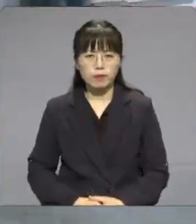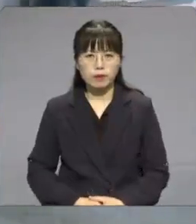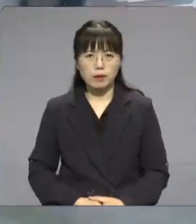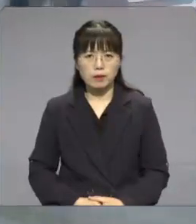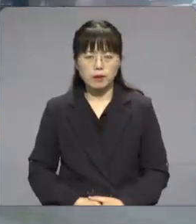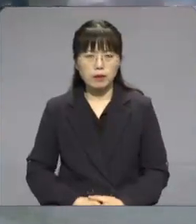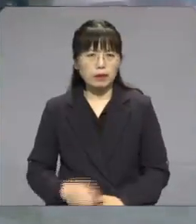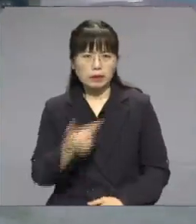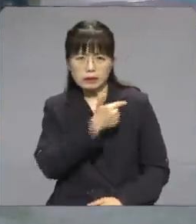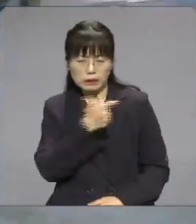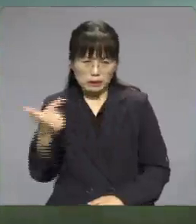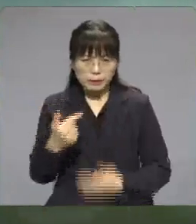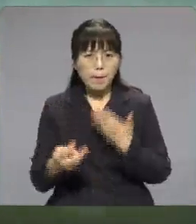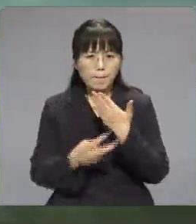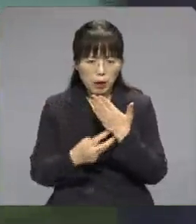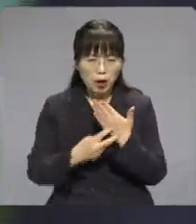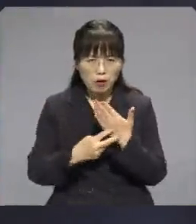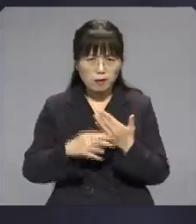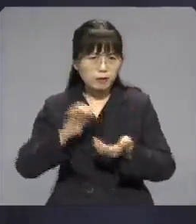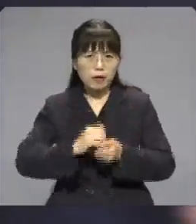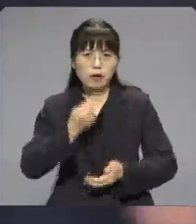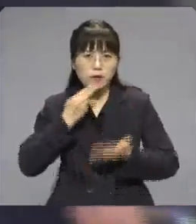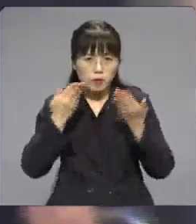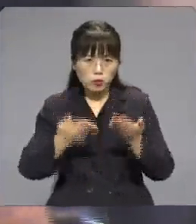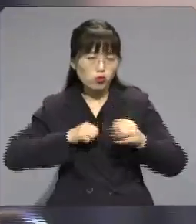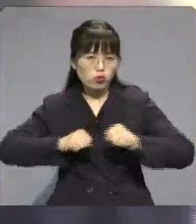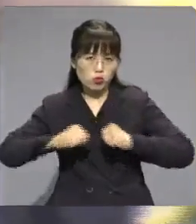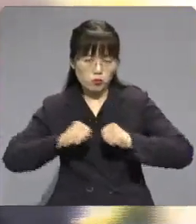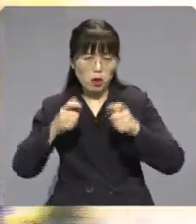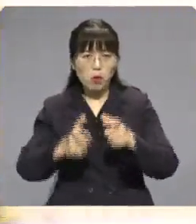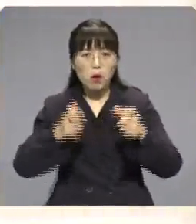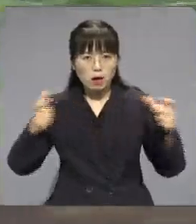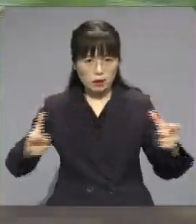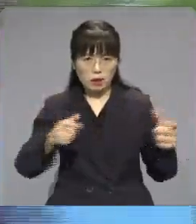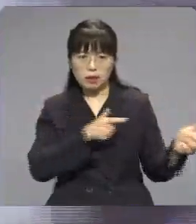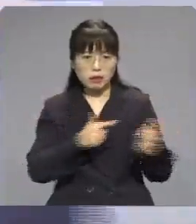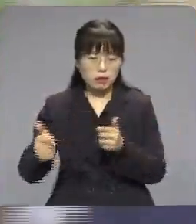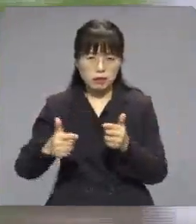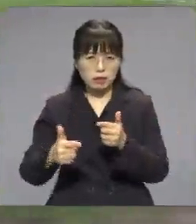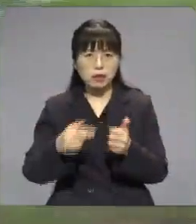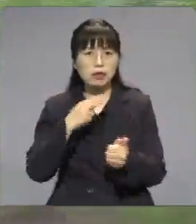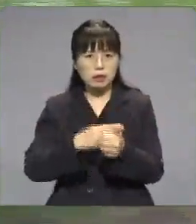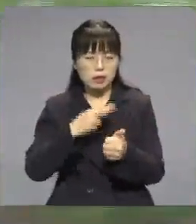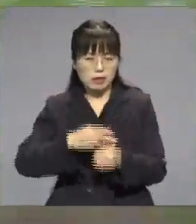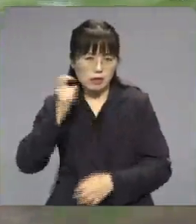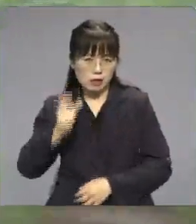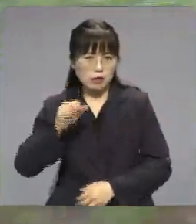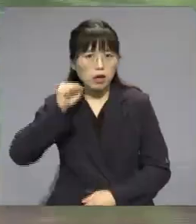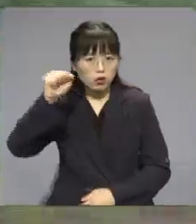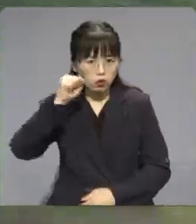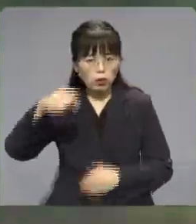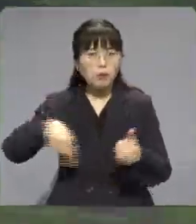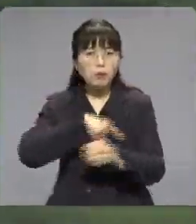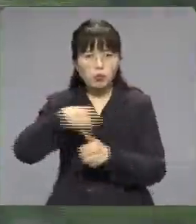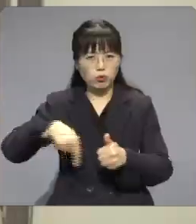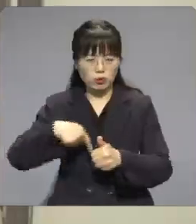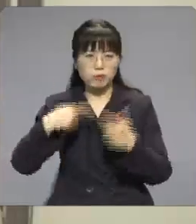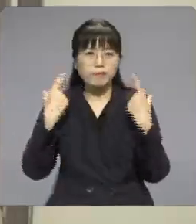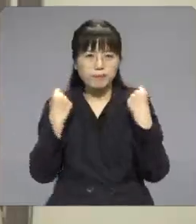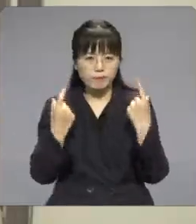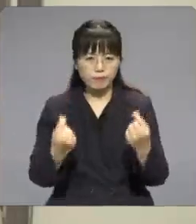이른바 빅5 병원에서 무기한 휴진 움직임이 확산하는 등 의사들의 강경투쟁 분위기는